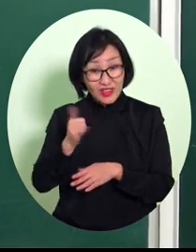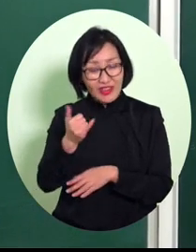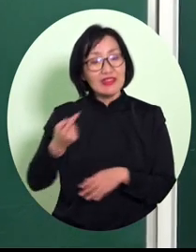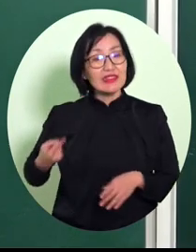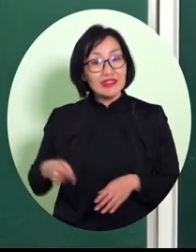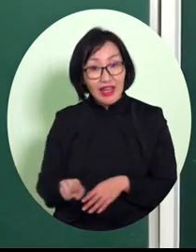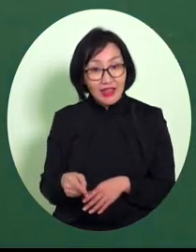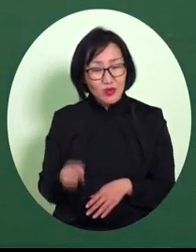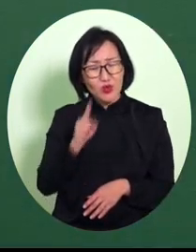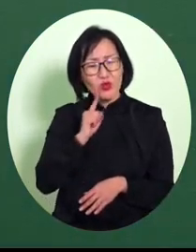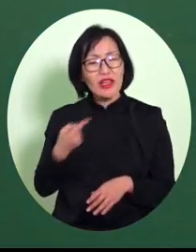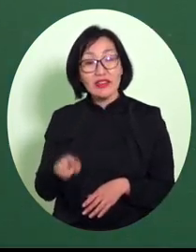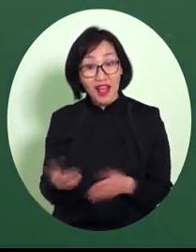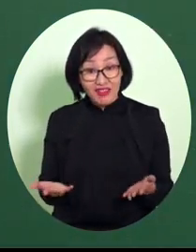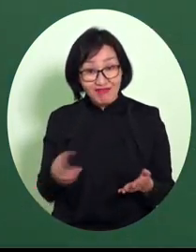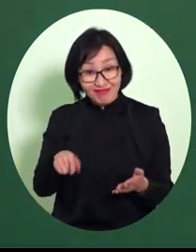ээ?